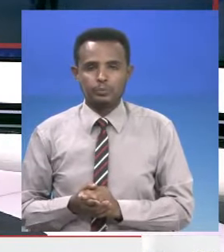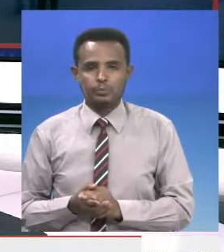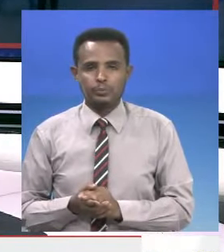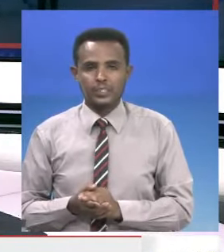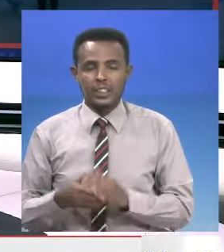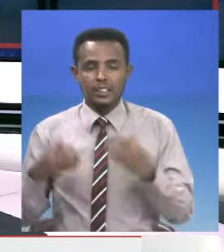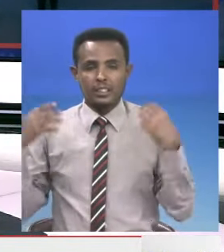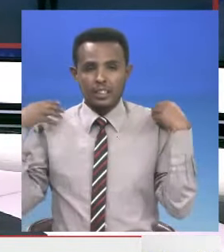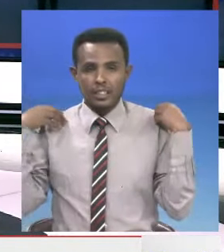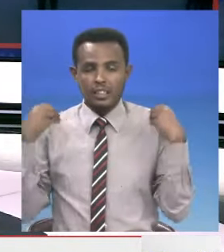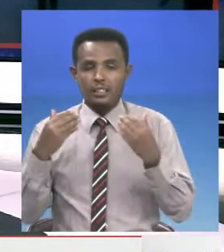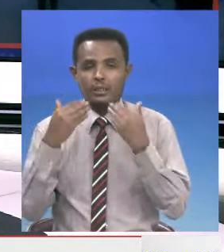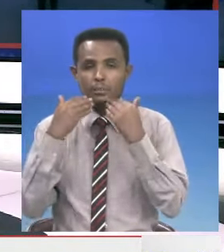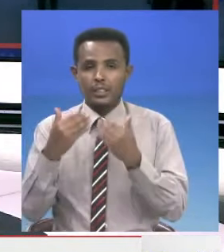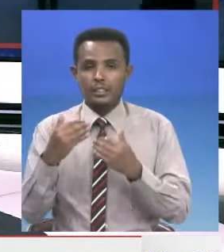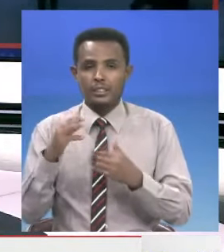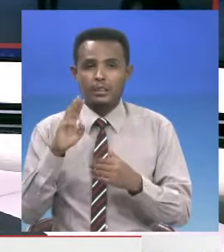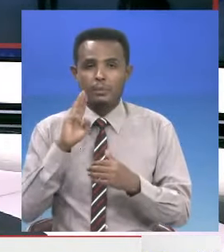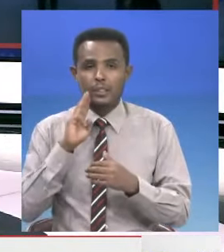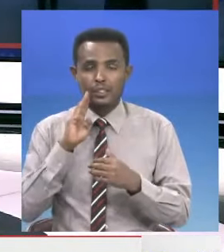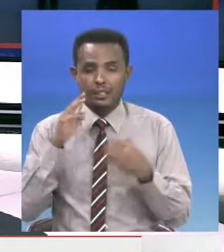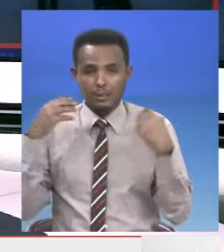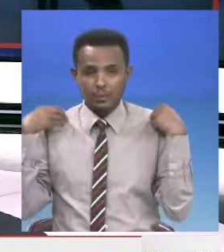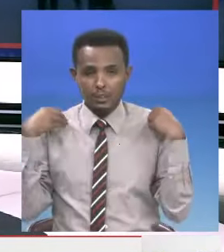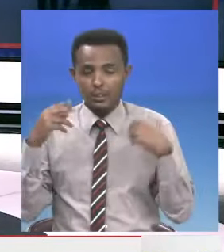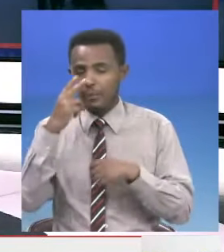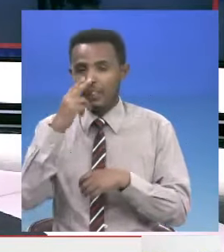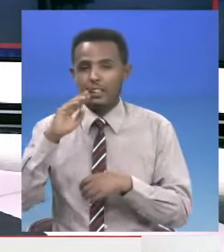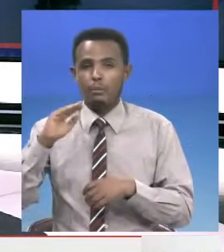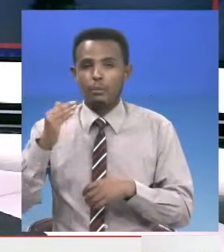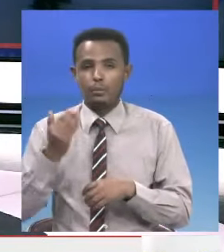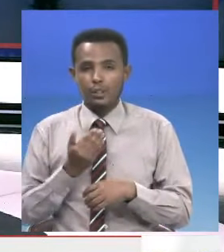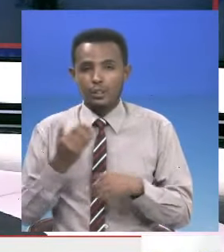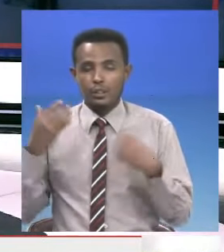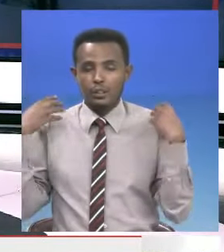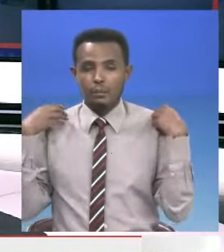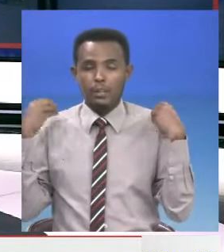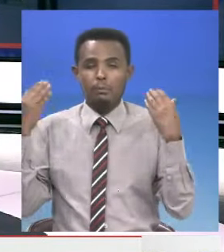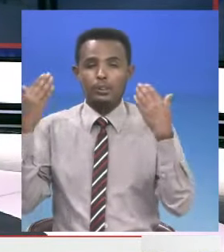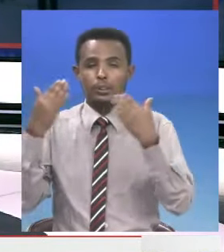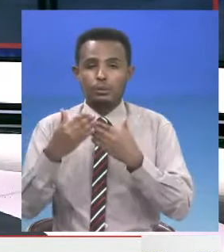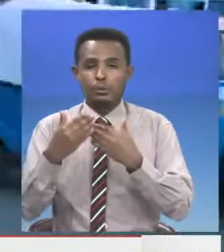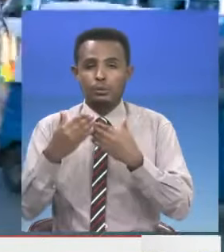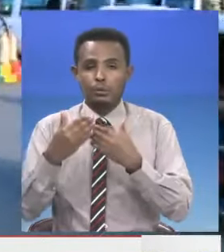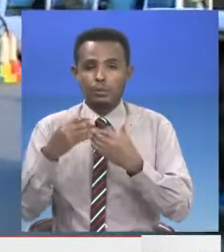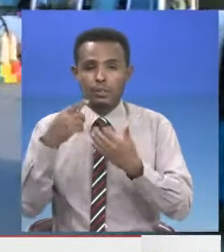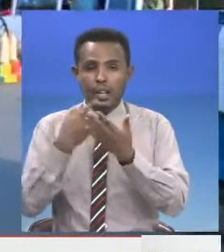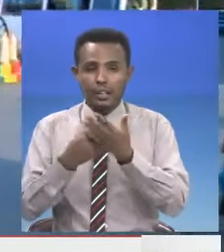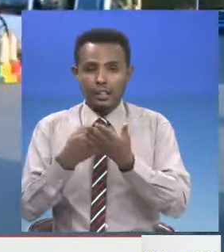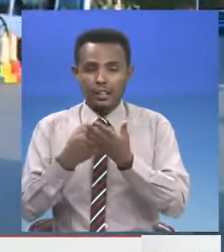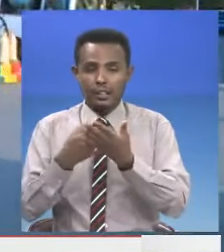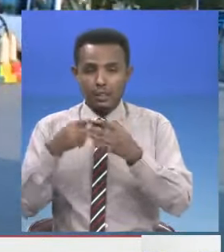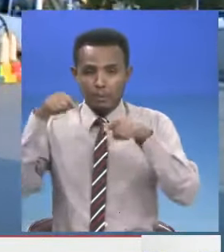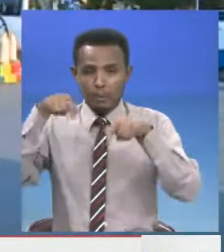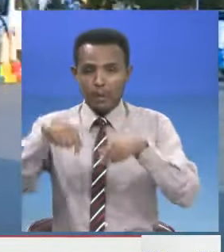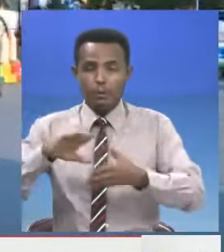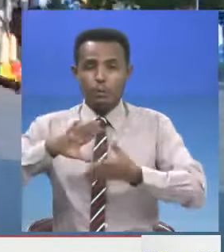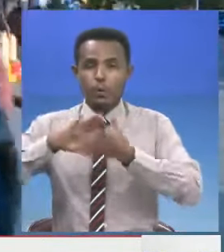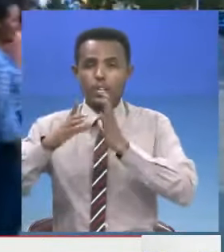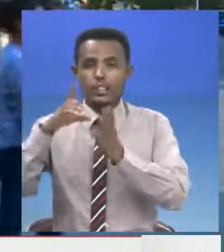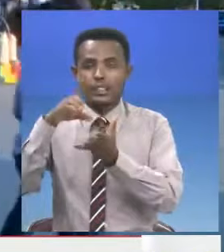ደህና ነኝ ይመስገን። ሳምራዊት እንደምን አለሽ? ተመልካቾቻችን እንደምን አመሻችሁ? እንግዲህ ዛሬ በጎንደር